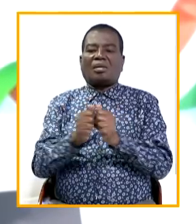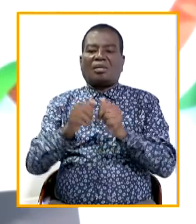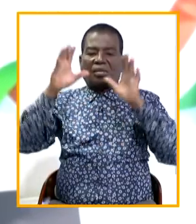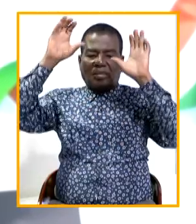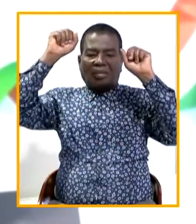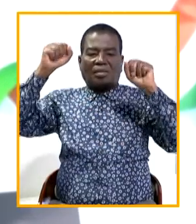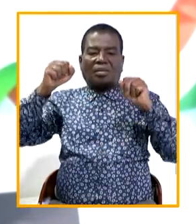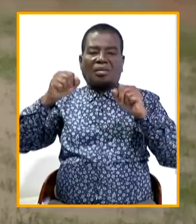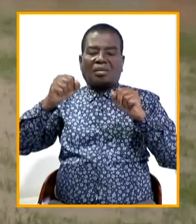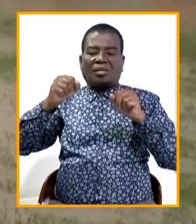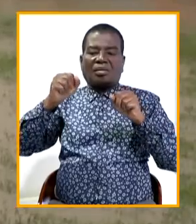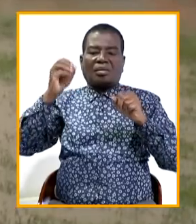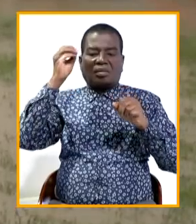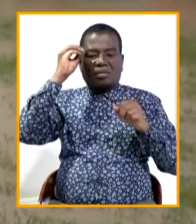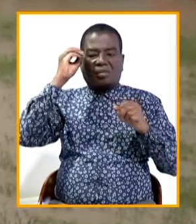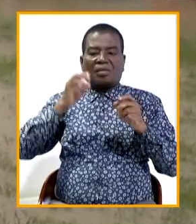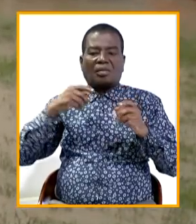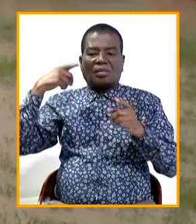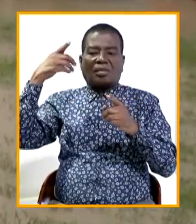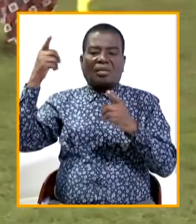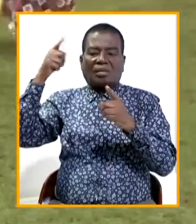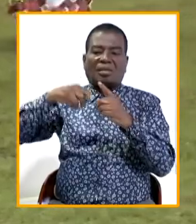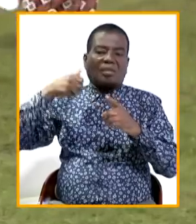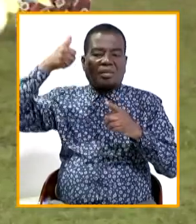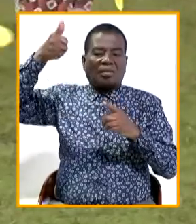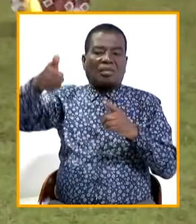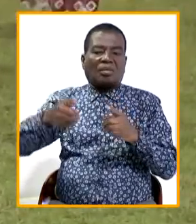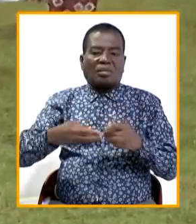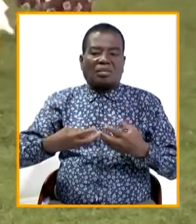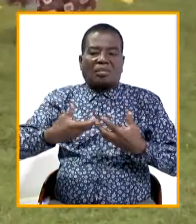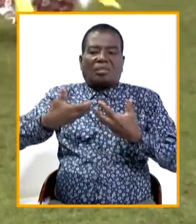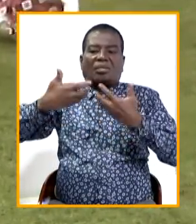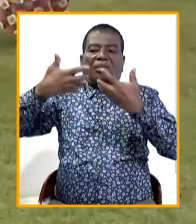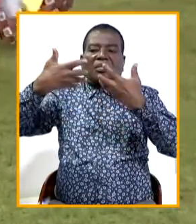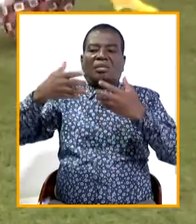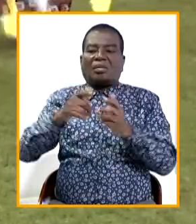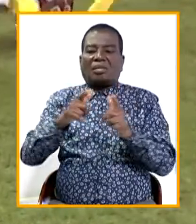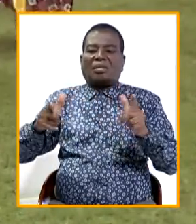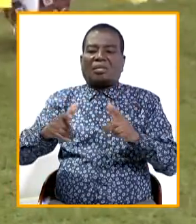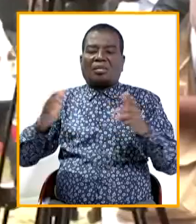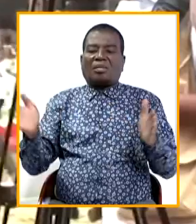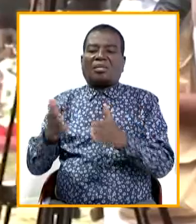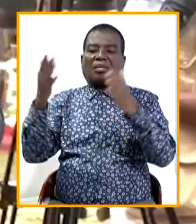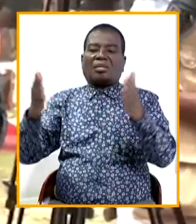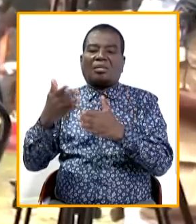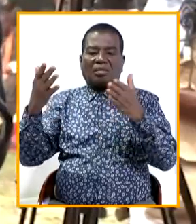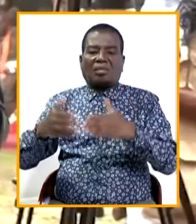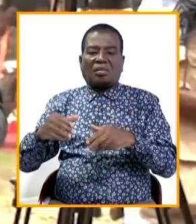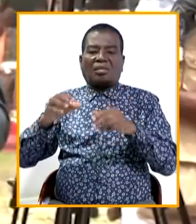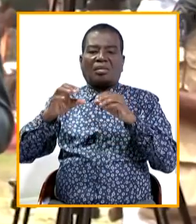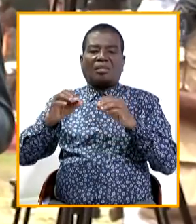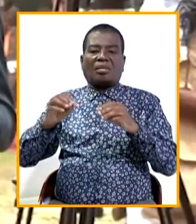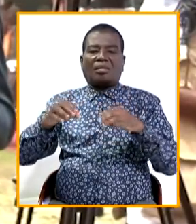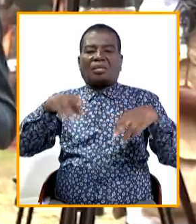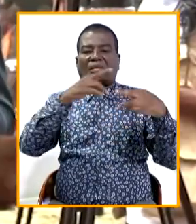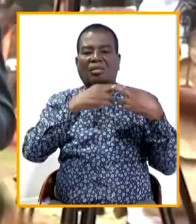président Alassane Ouattara vers un avenir prospère. Ce grand rassemblement a été la célébration du leadership du